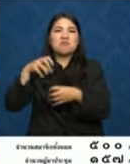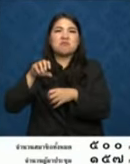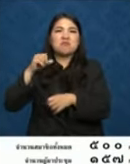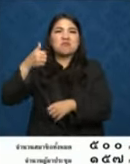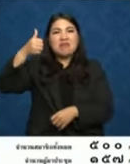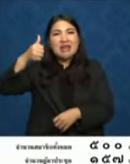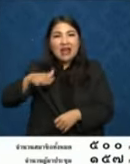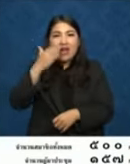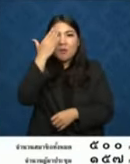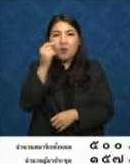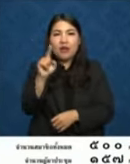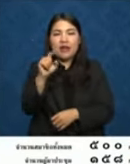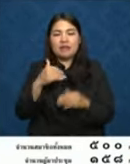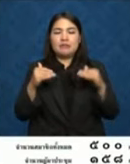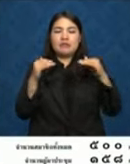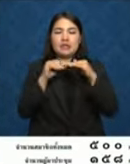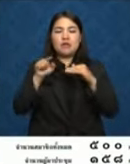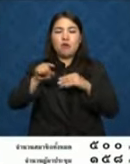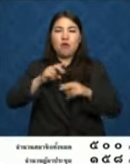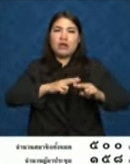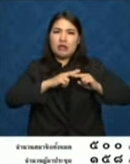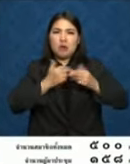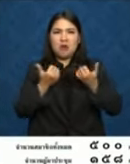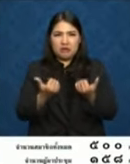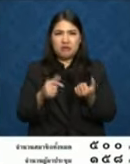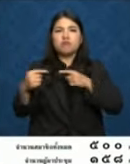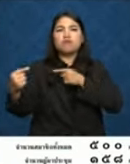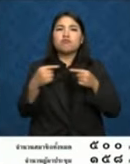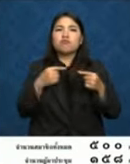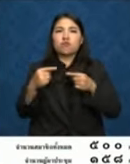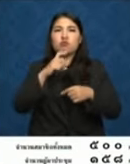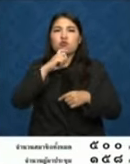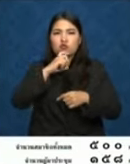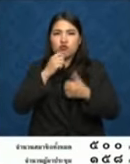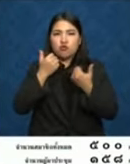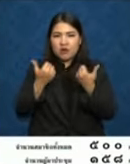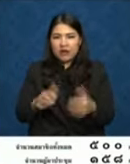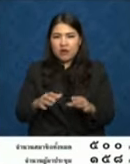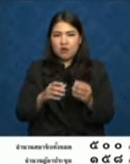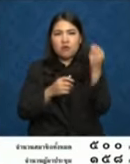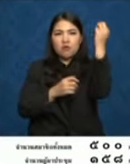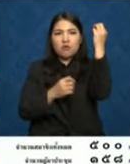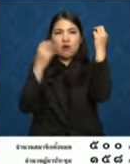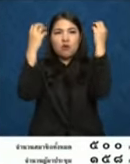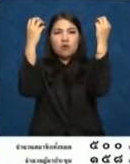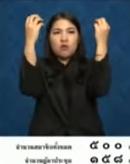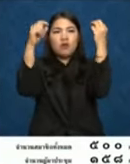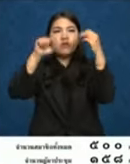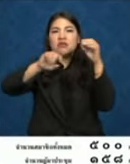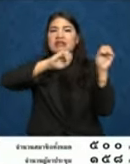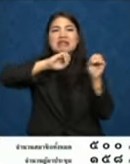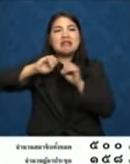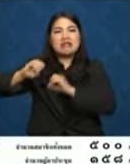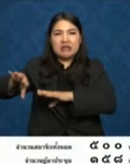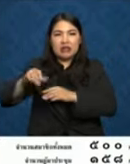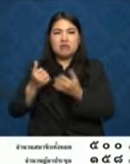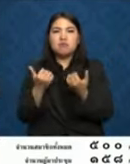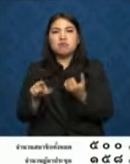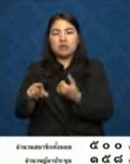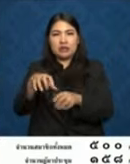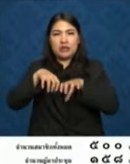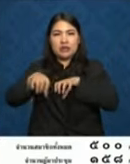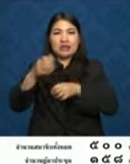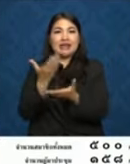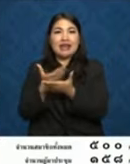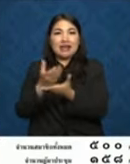งสิทธิ์และยังมีข้อพิพาทกันอยู่กระทั่งต้องทิ้งฐานเสาไฟไว้ตามรูปที่ท่านได้เห็นซึ่งเป็นงบประมาณของห